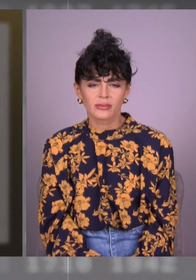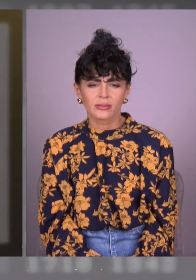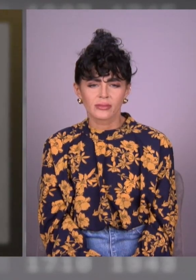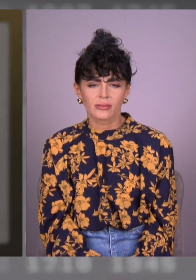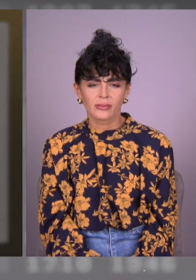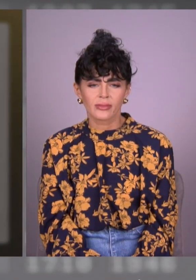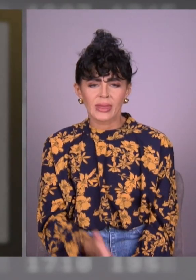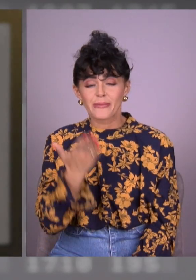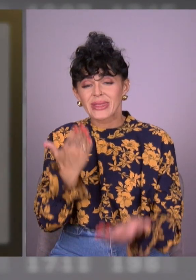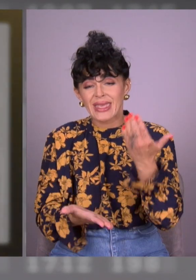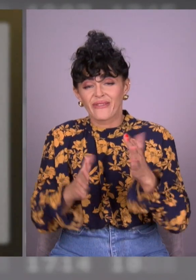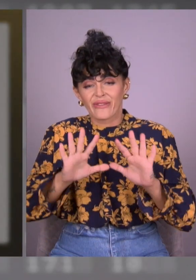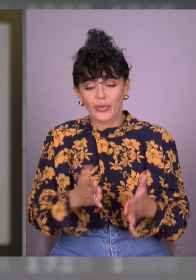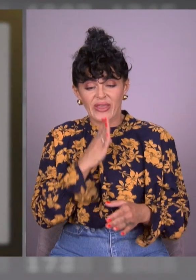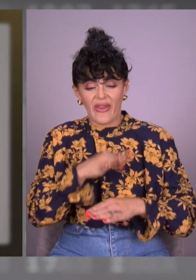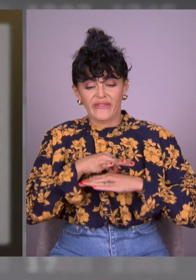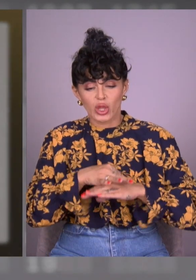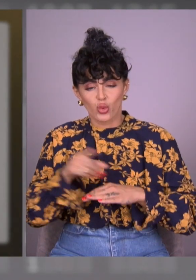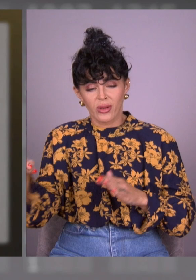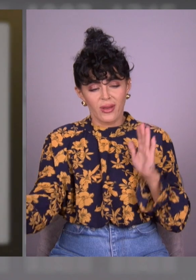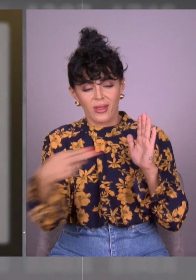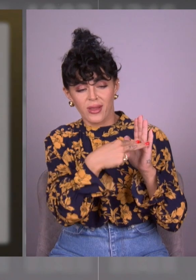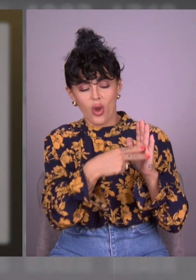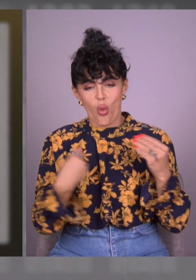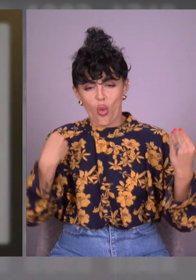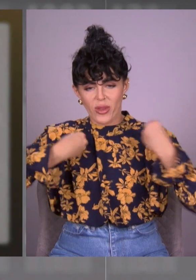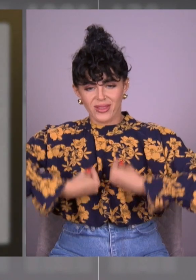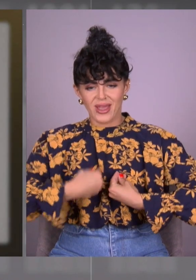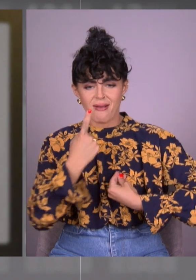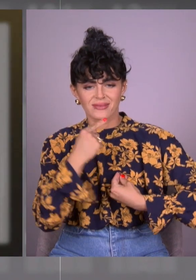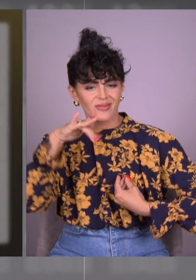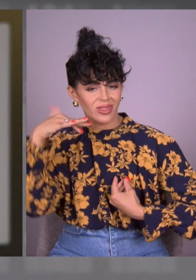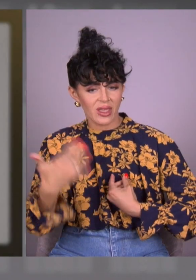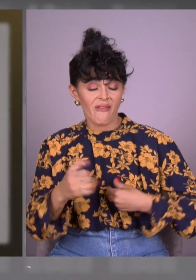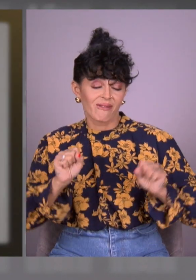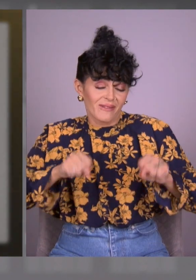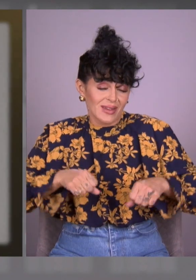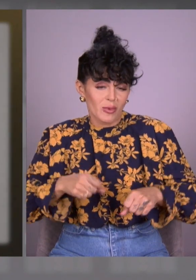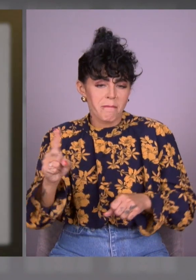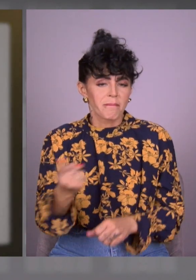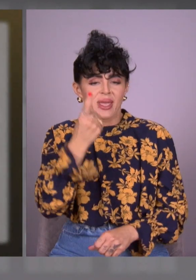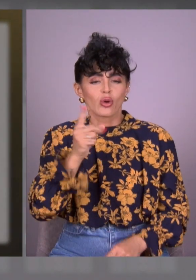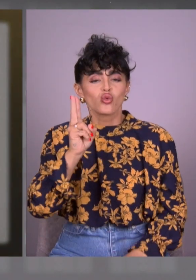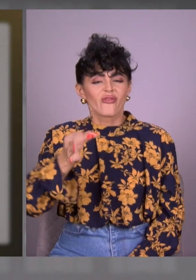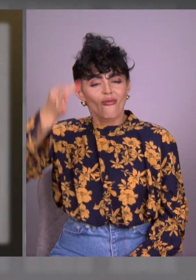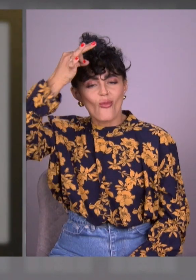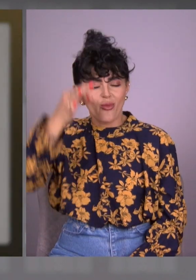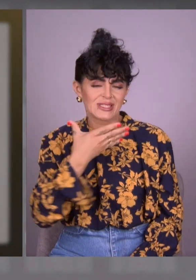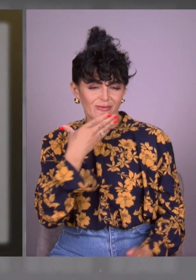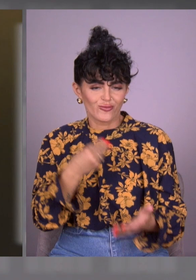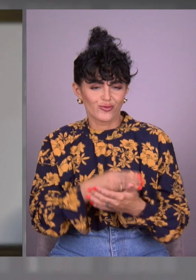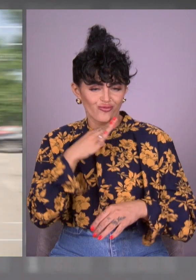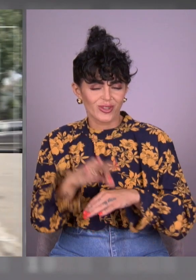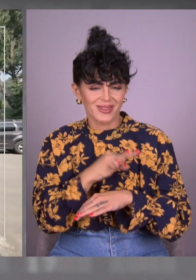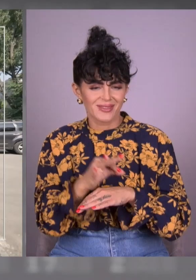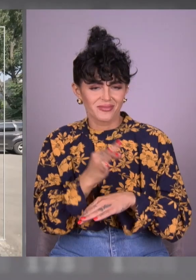Якщо він побачить на ведучій одяг червоного кольору, то звичайно, що перше, про кого він згадає, це